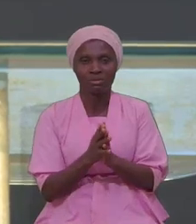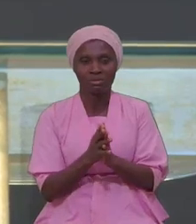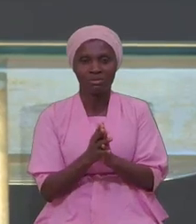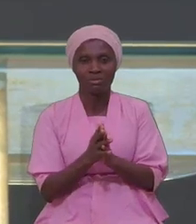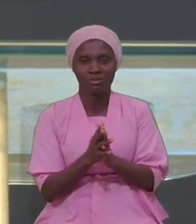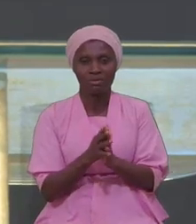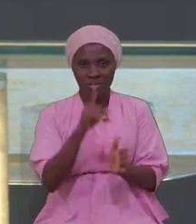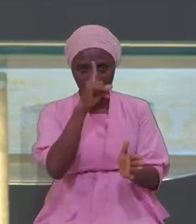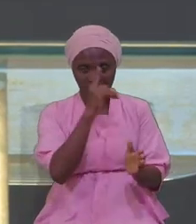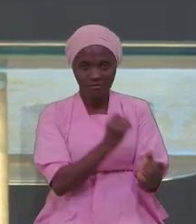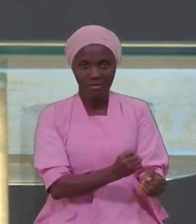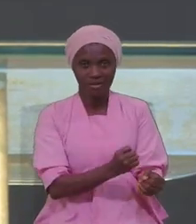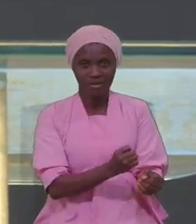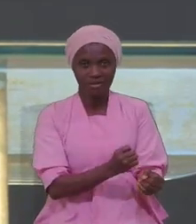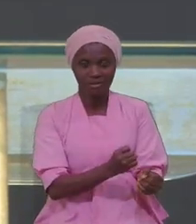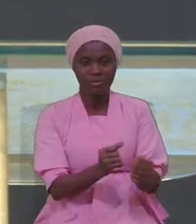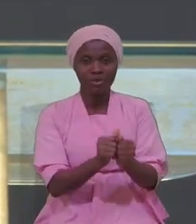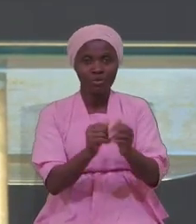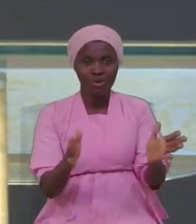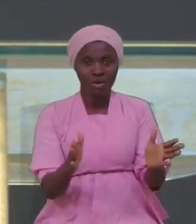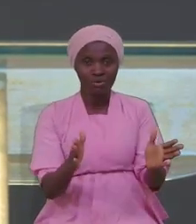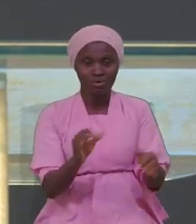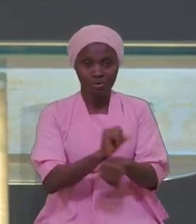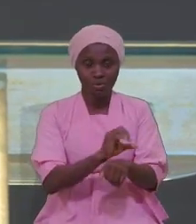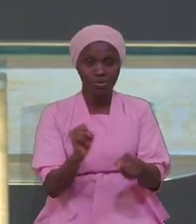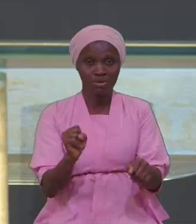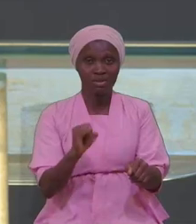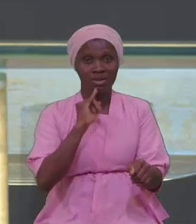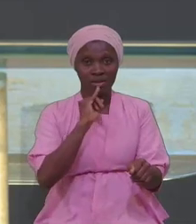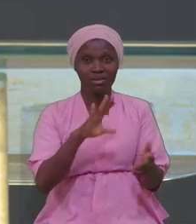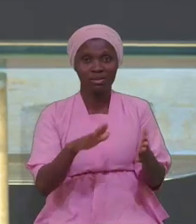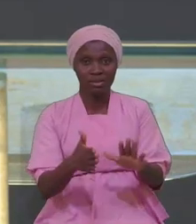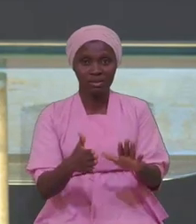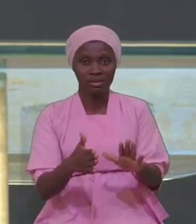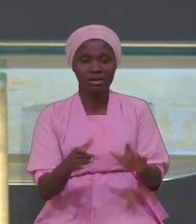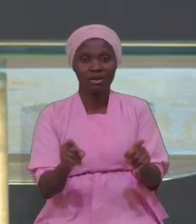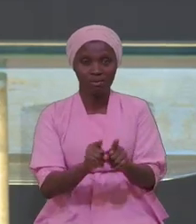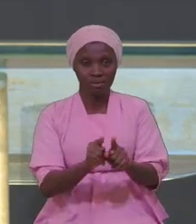La foi sans les œuvres est morte.